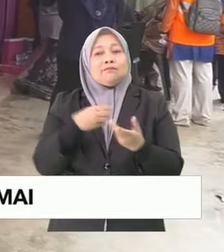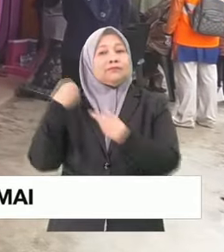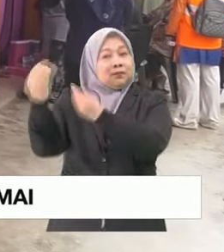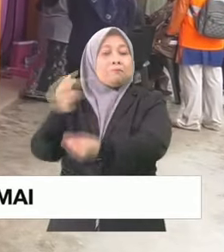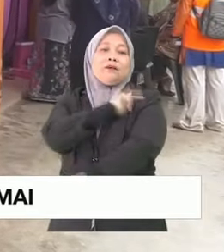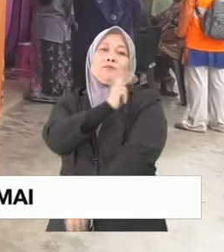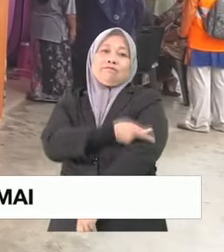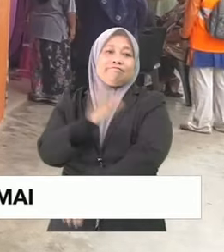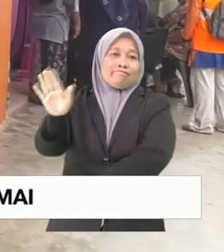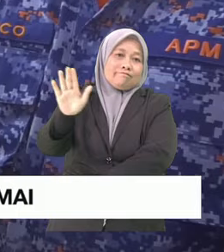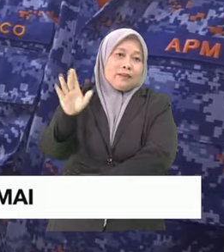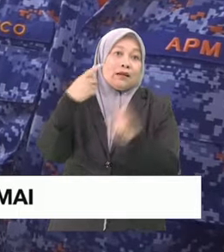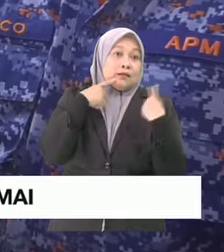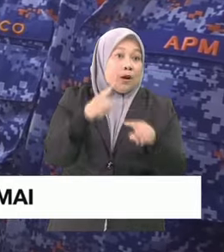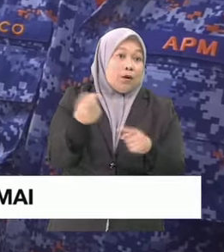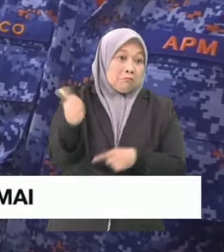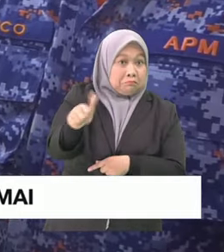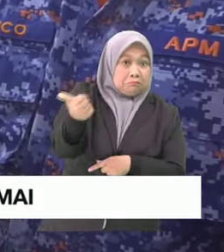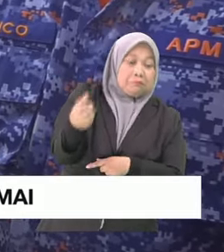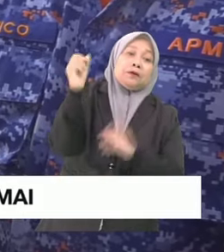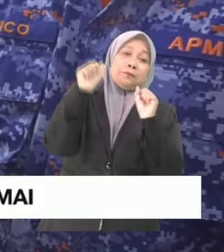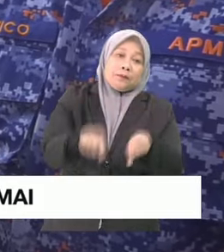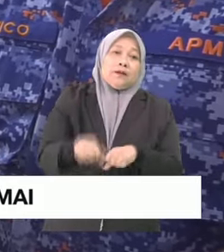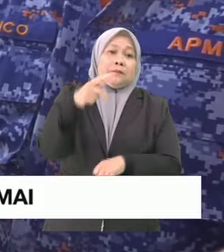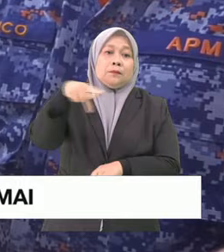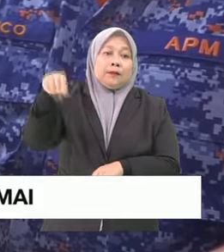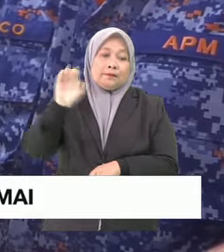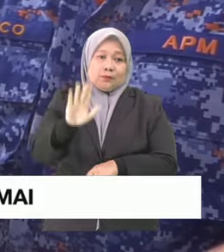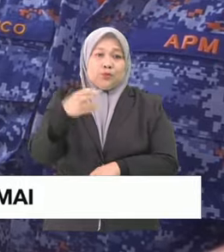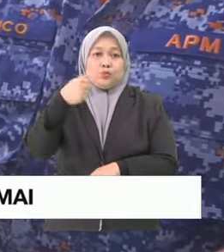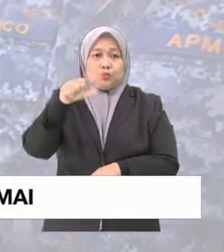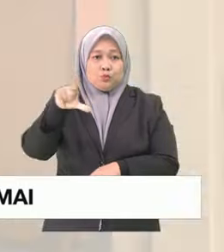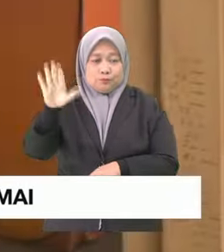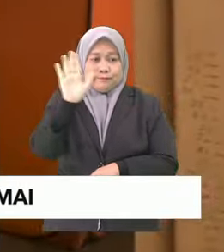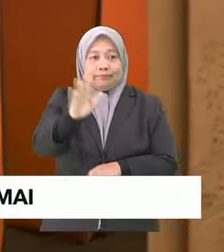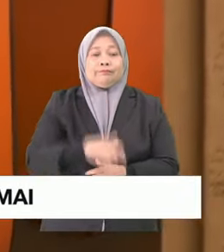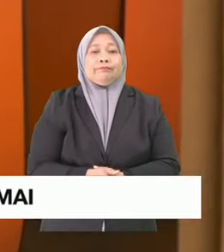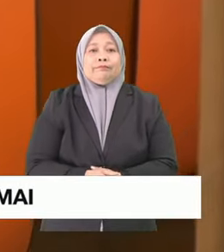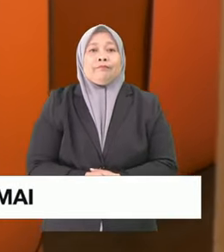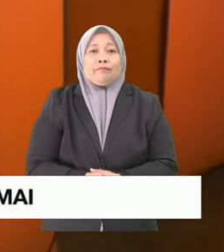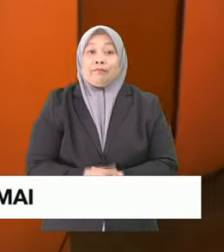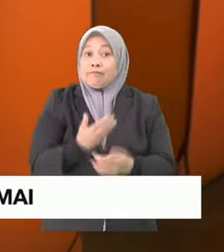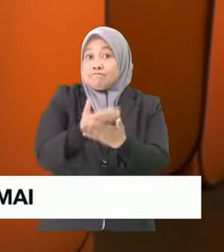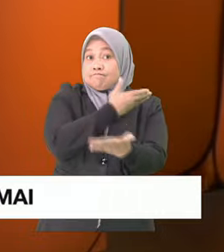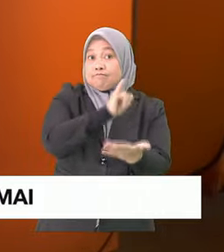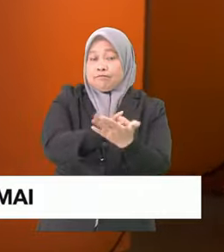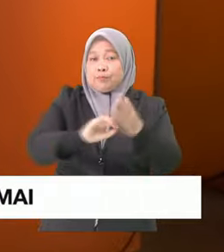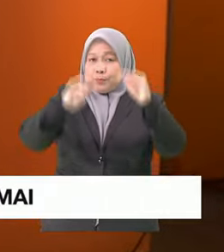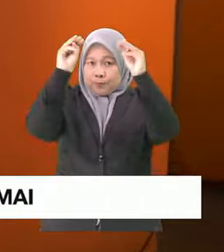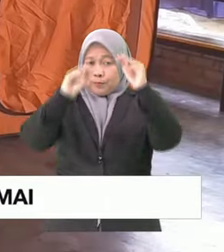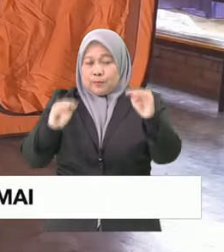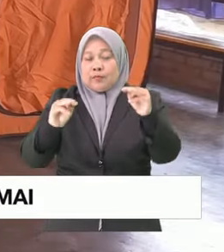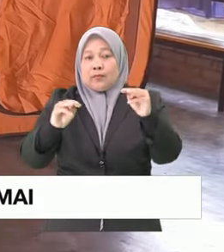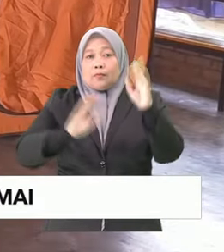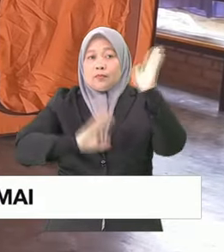kepada pihak berkuasa bencana daripada pejabat PDTSPU untuk bagi arahan. Sebelum ini, Jabatan Meteorologi Malaysia, Met